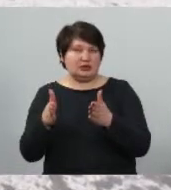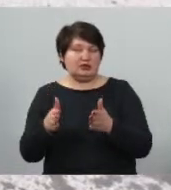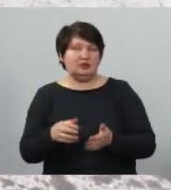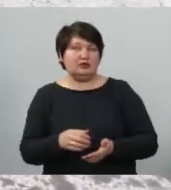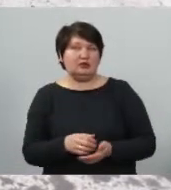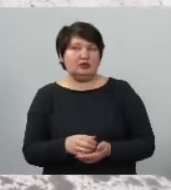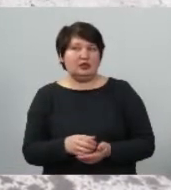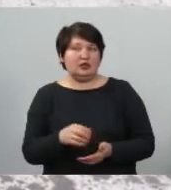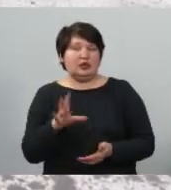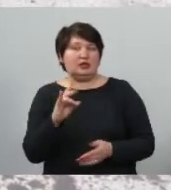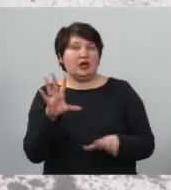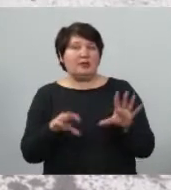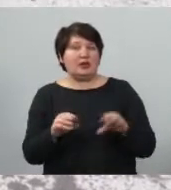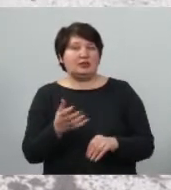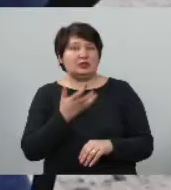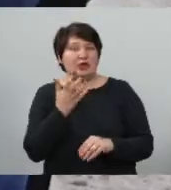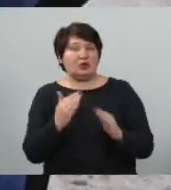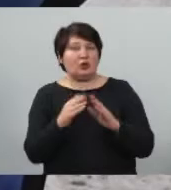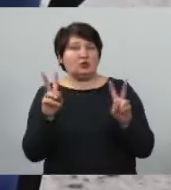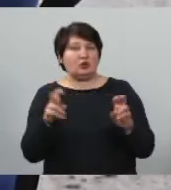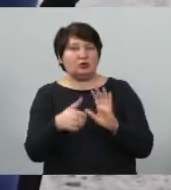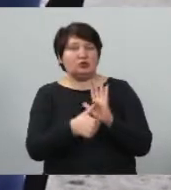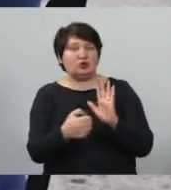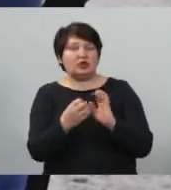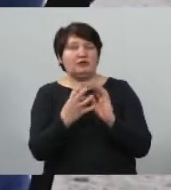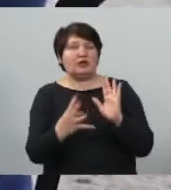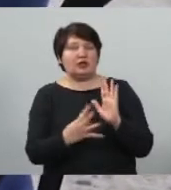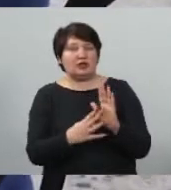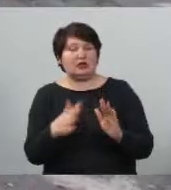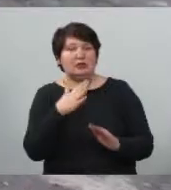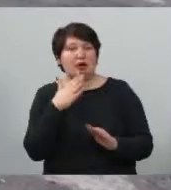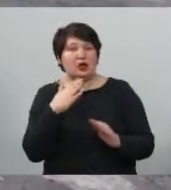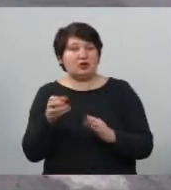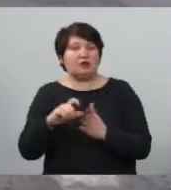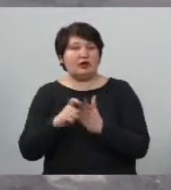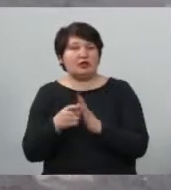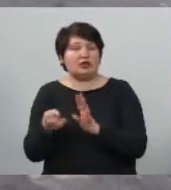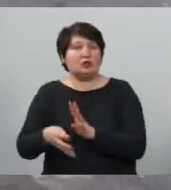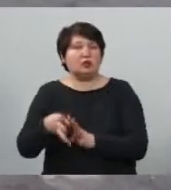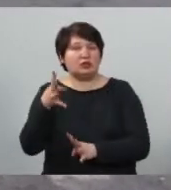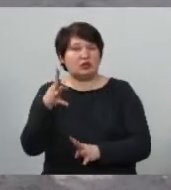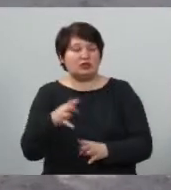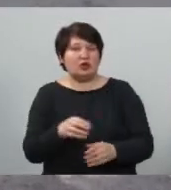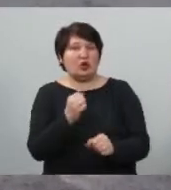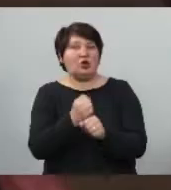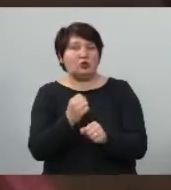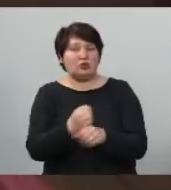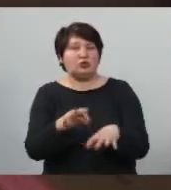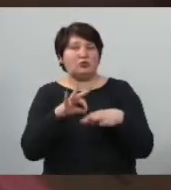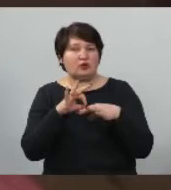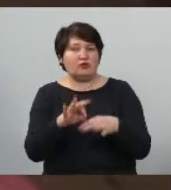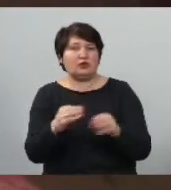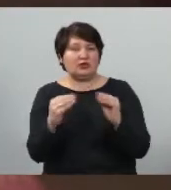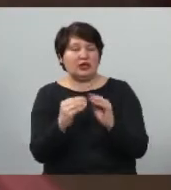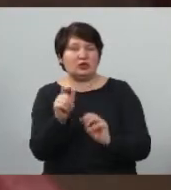На балансі теплого дому 619 багатоквартирних будинків. Дезінфікаційні роботи щоденно проводять 10